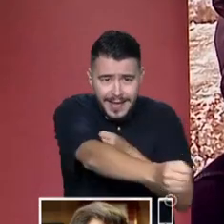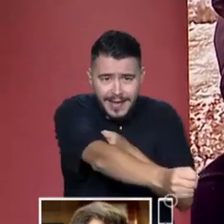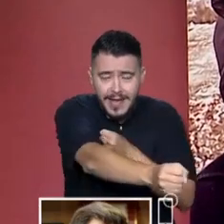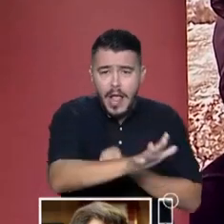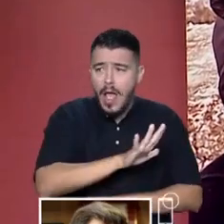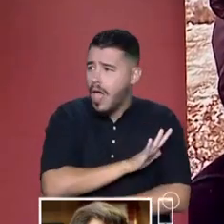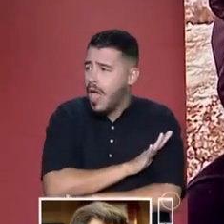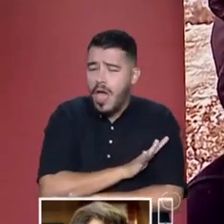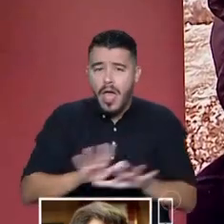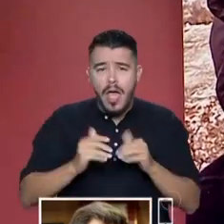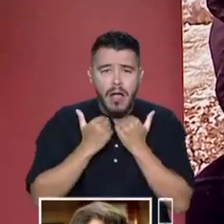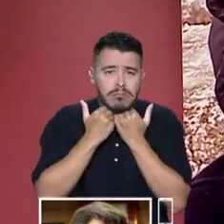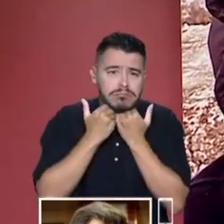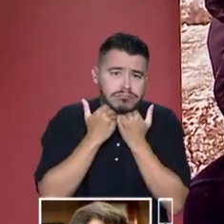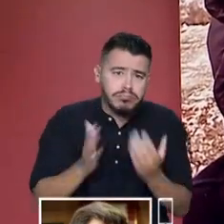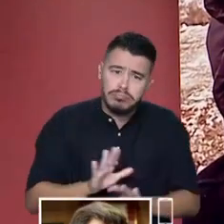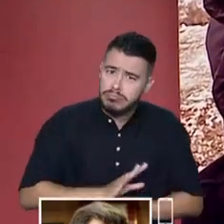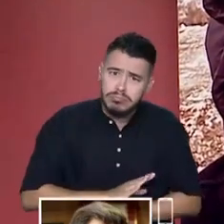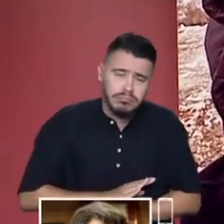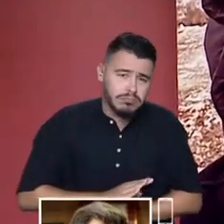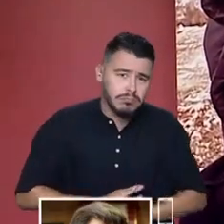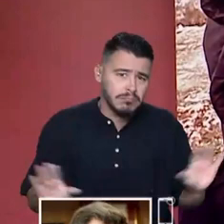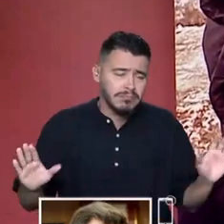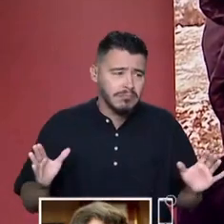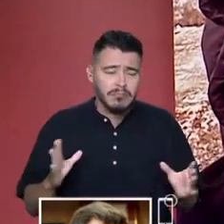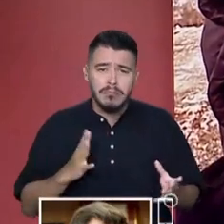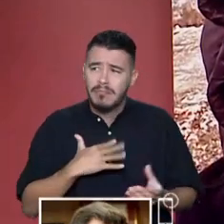μέρος μιας τέτοιας τραγωδίας. Το εκφράζω και πάλι